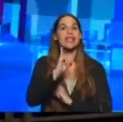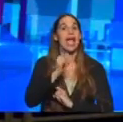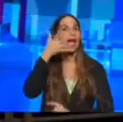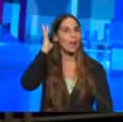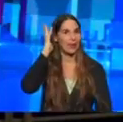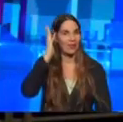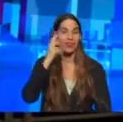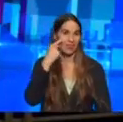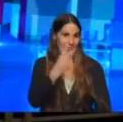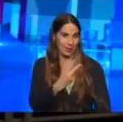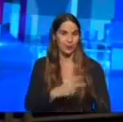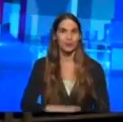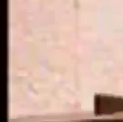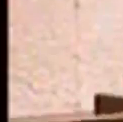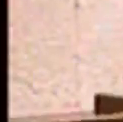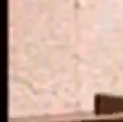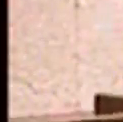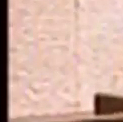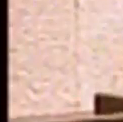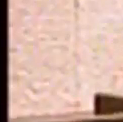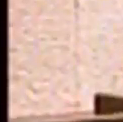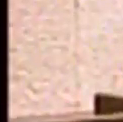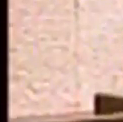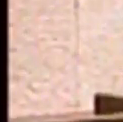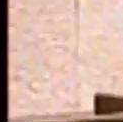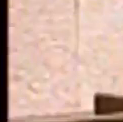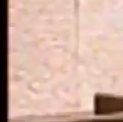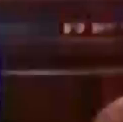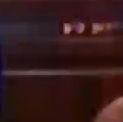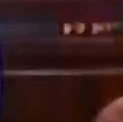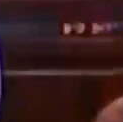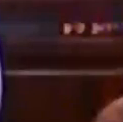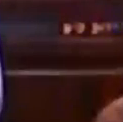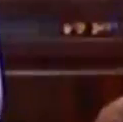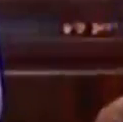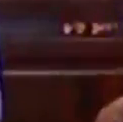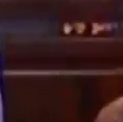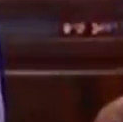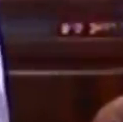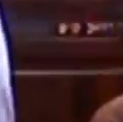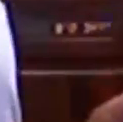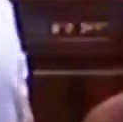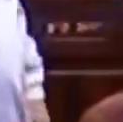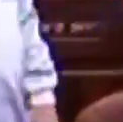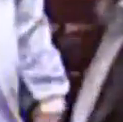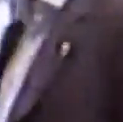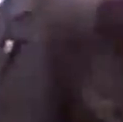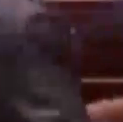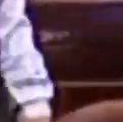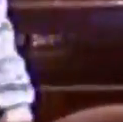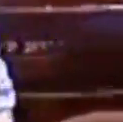לפיד. בואו נשמע. חבר הכנסת אמסלם, תענה לנו על שאלה אחת. אחת. למה